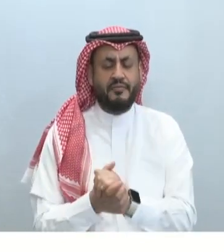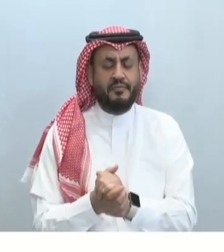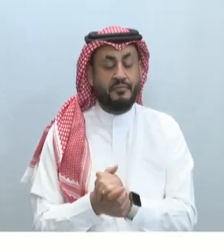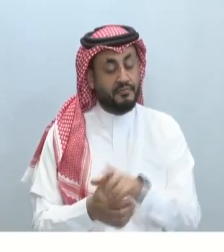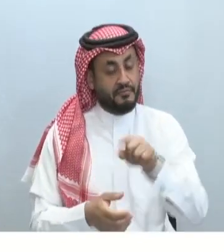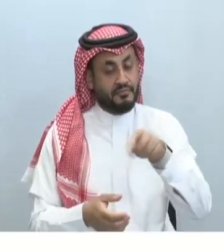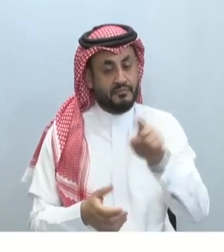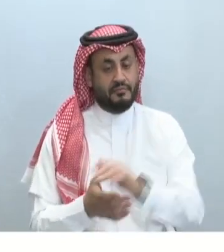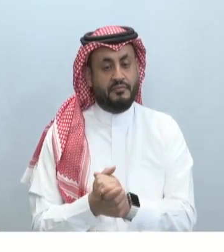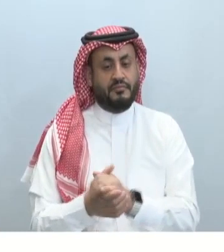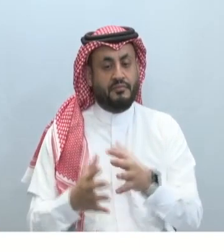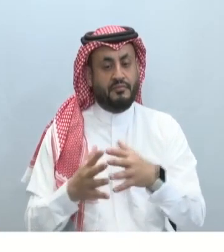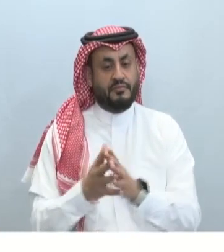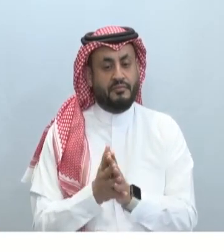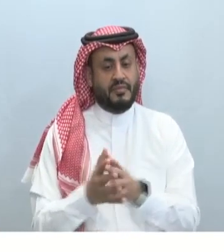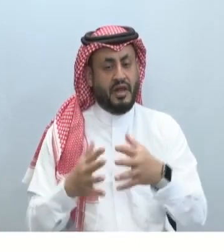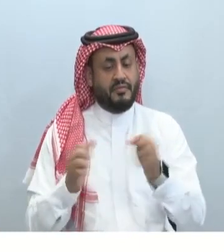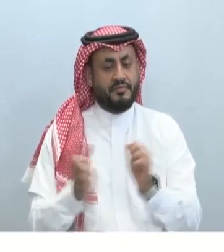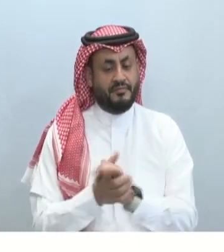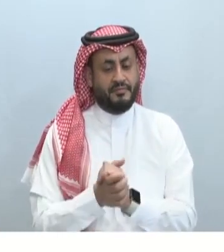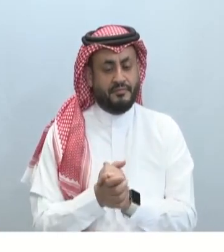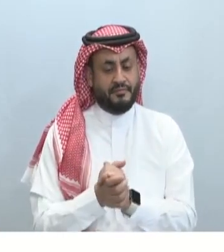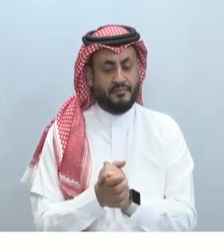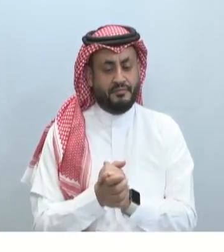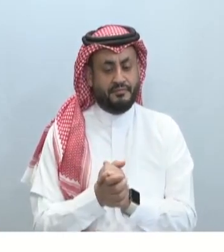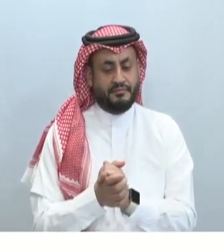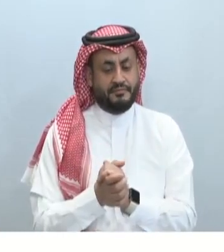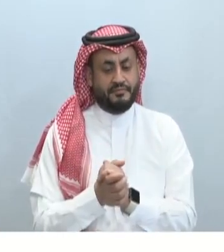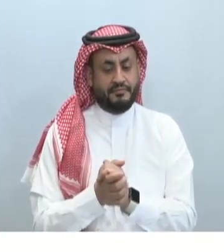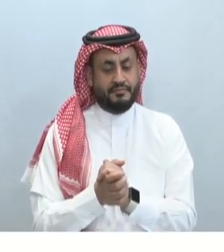الثانيه ممتاز من يقرا المعنى الكلمه